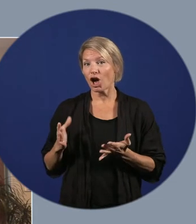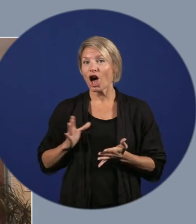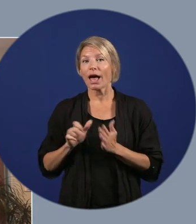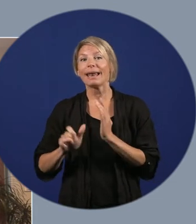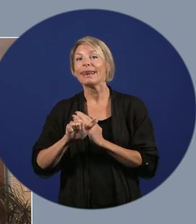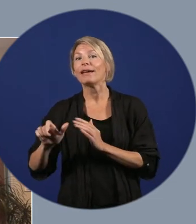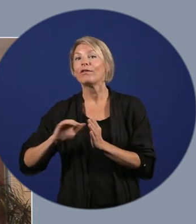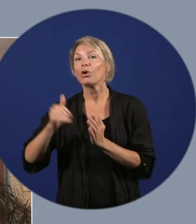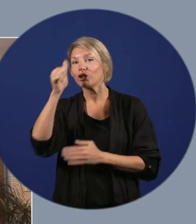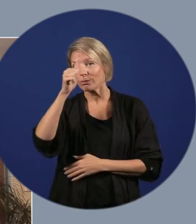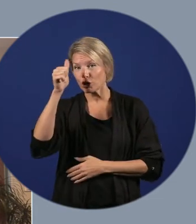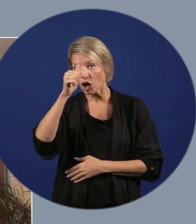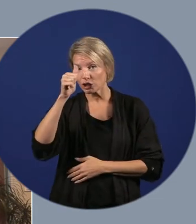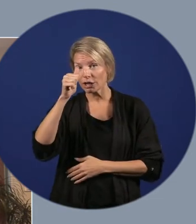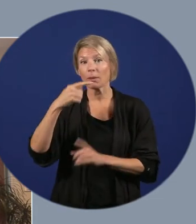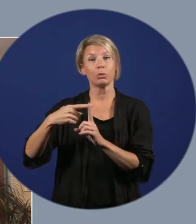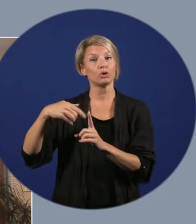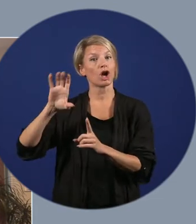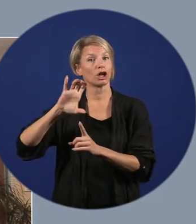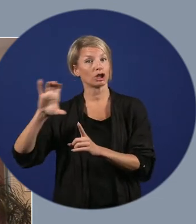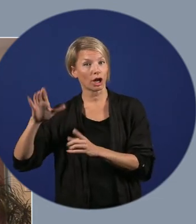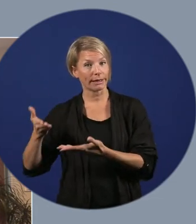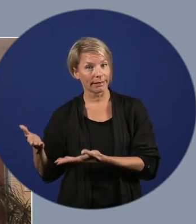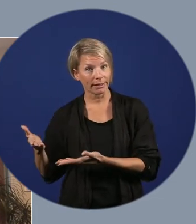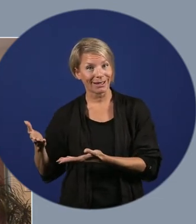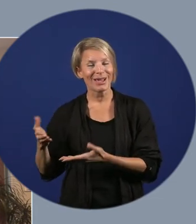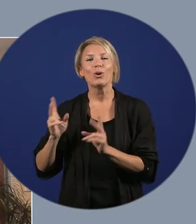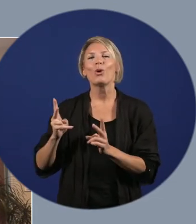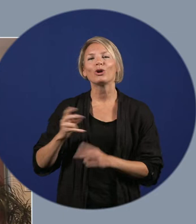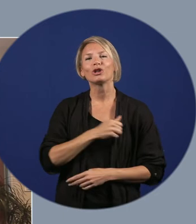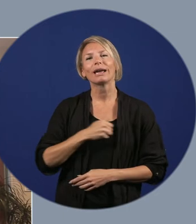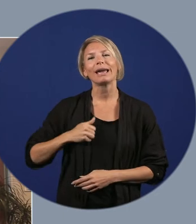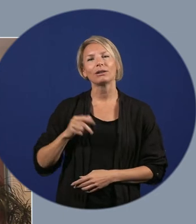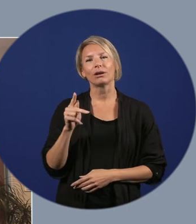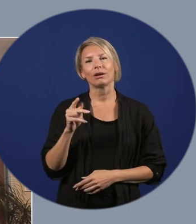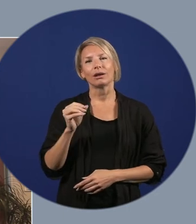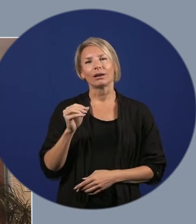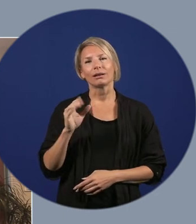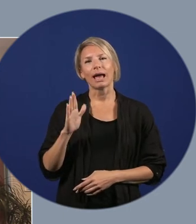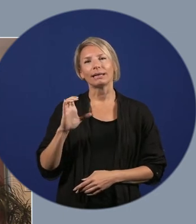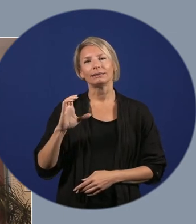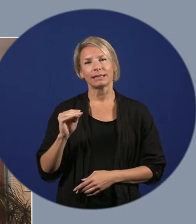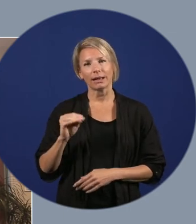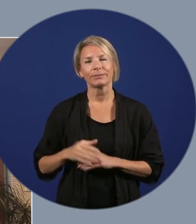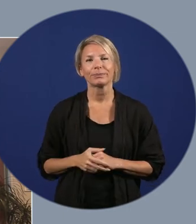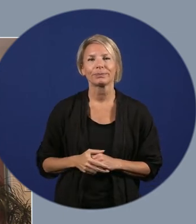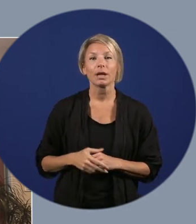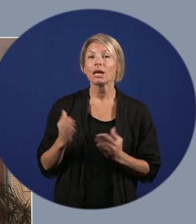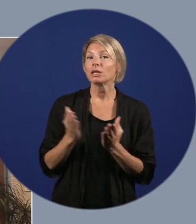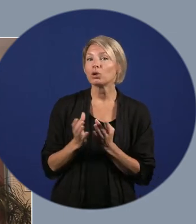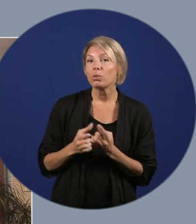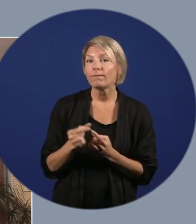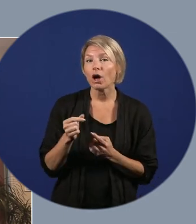från gymnasiet och högstadiet och rektor Kajsa Permell. Och skolvalet,